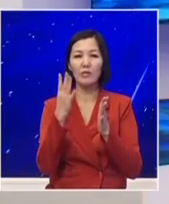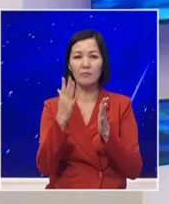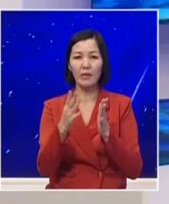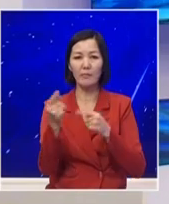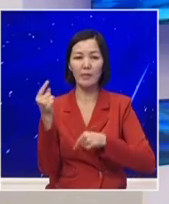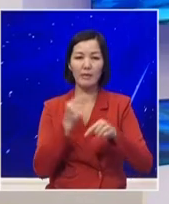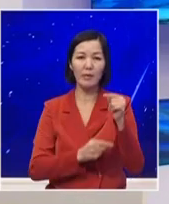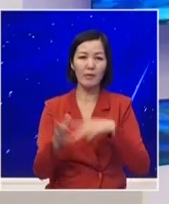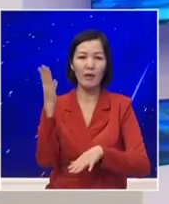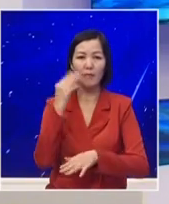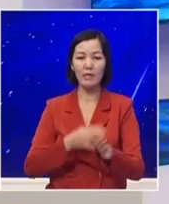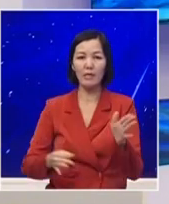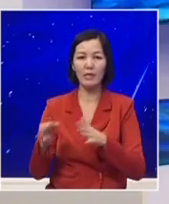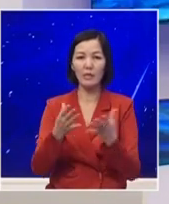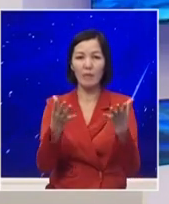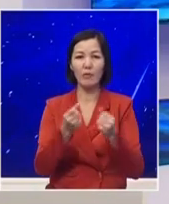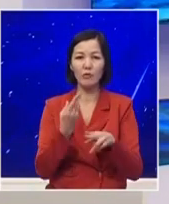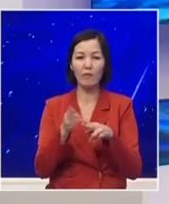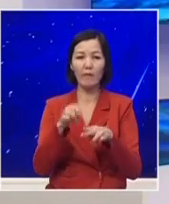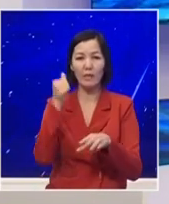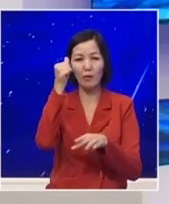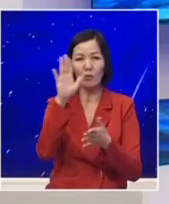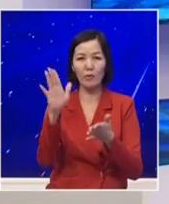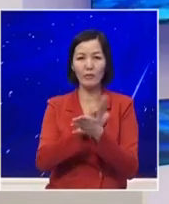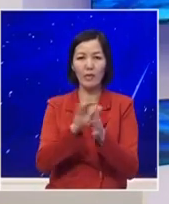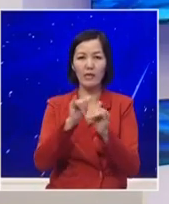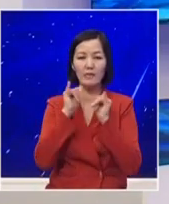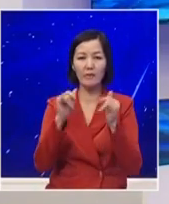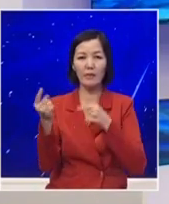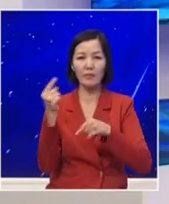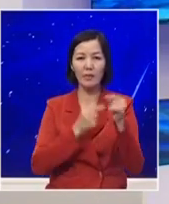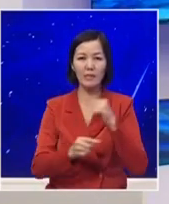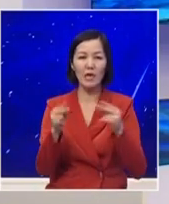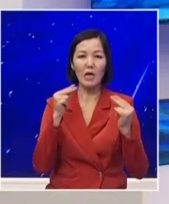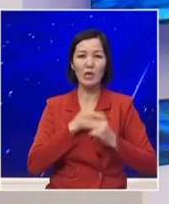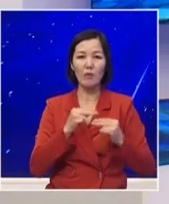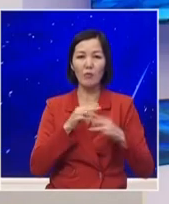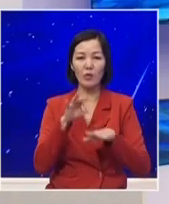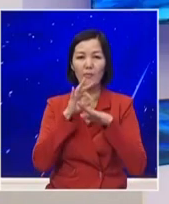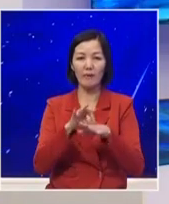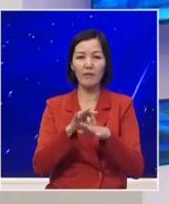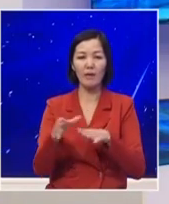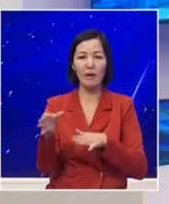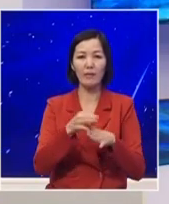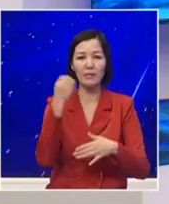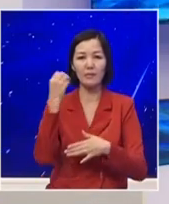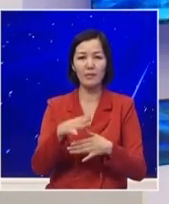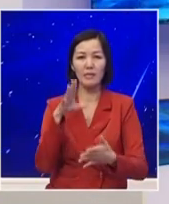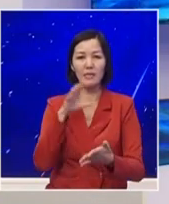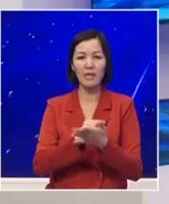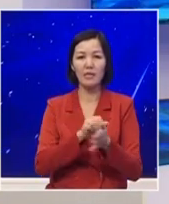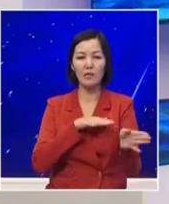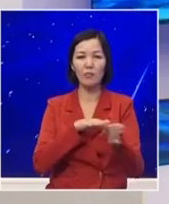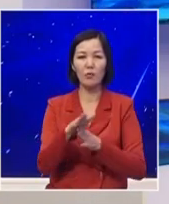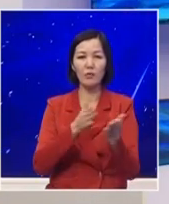1465 предпринимателей Алматинской области получат в этом году гранты на развитие бизнеса. Работа, проводимая областным центром